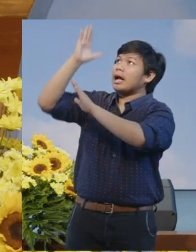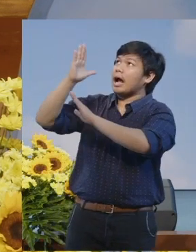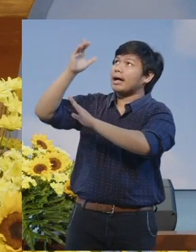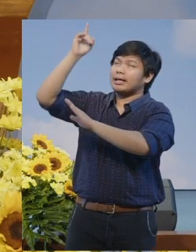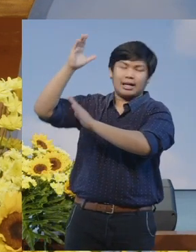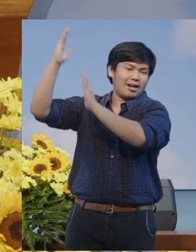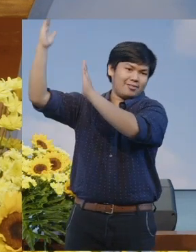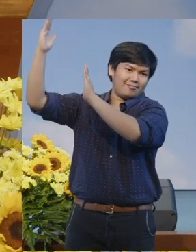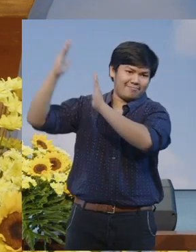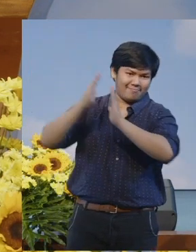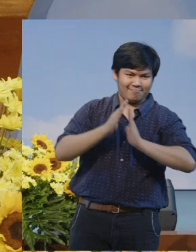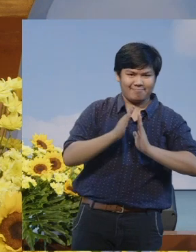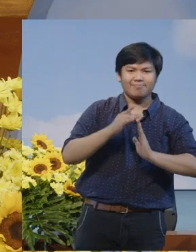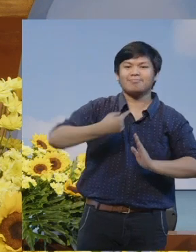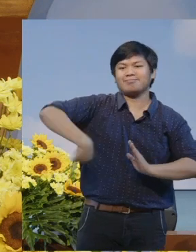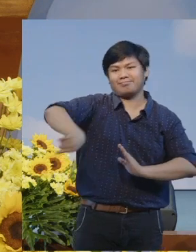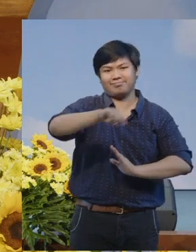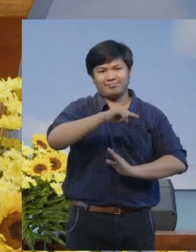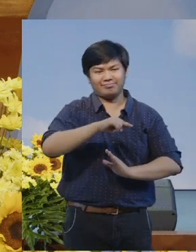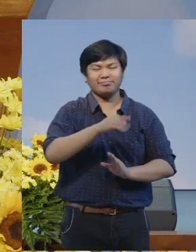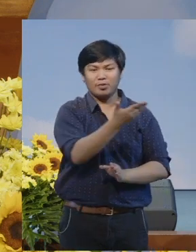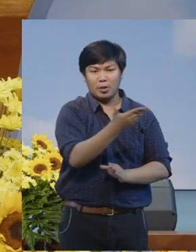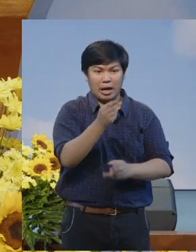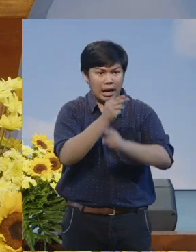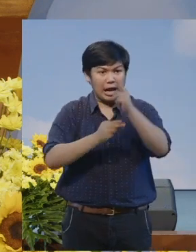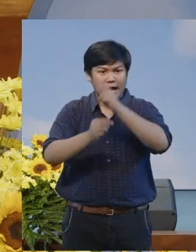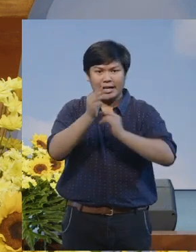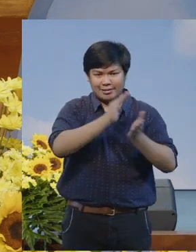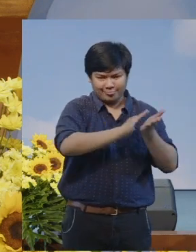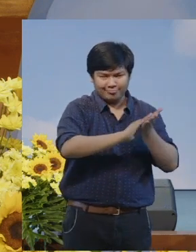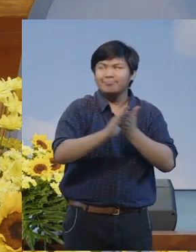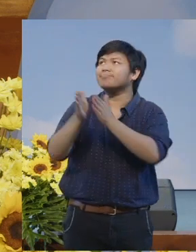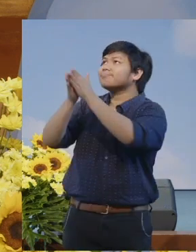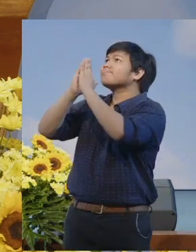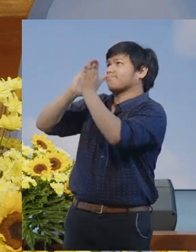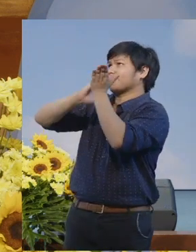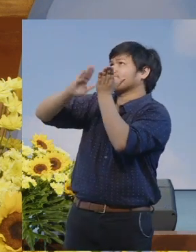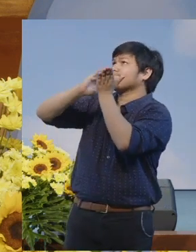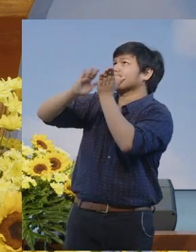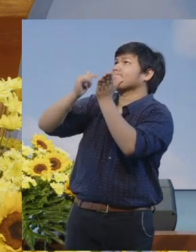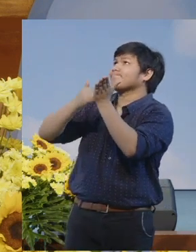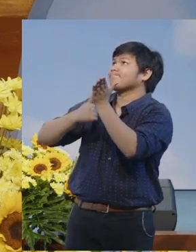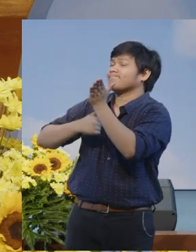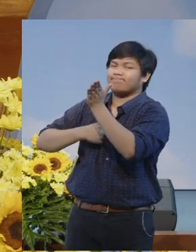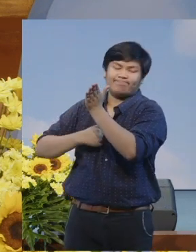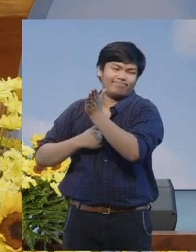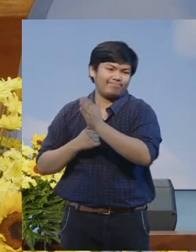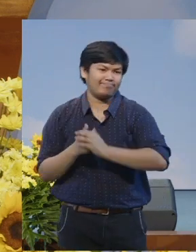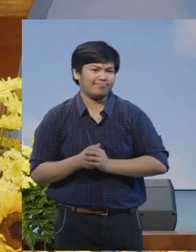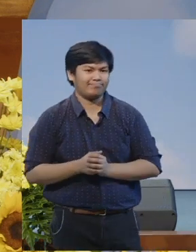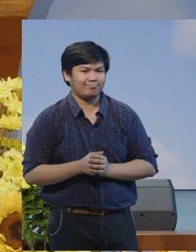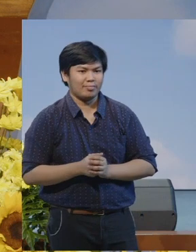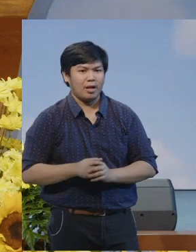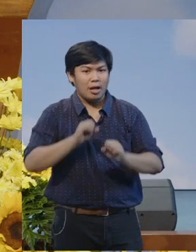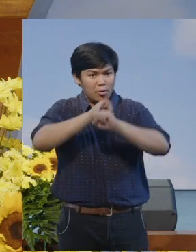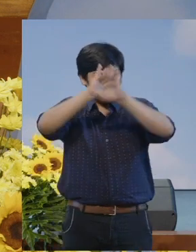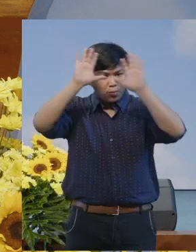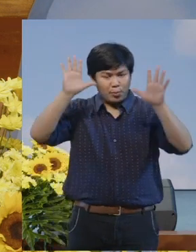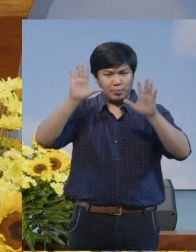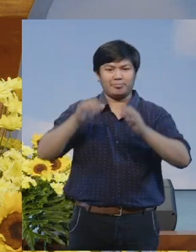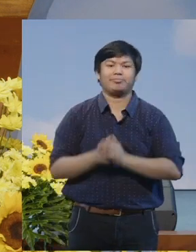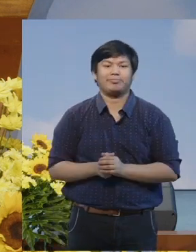to you. Cleanse your hands, you sinners, and purify your hearts, you double-minded. Sa makatuwid